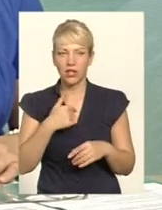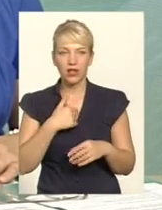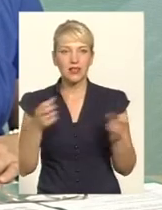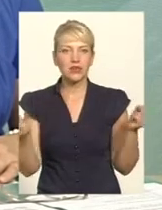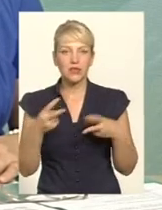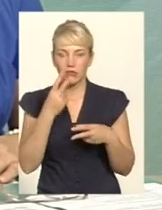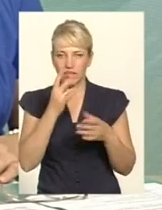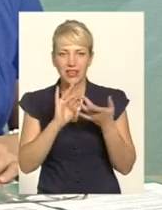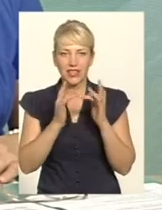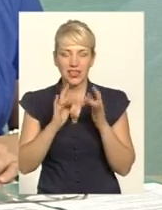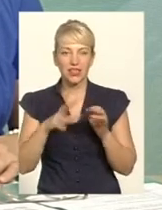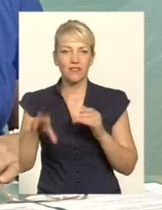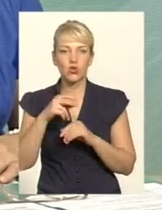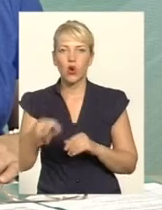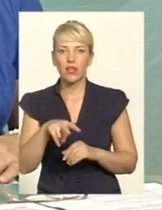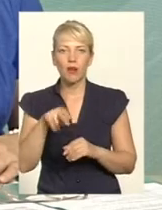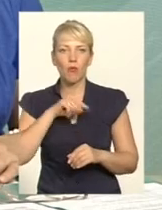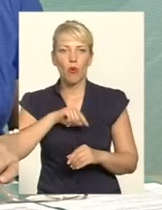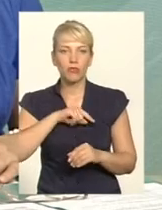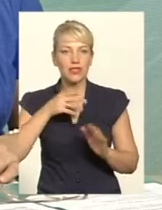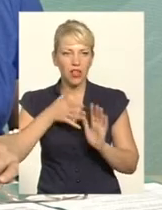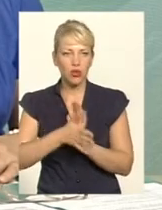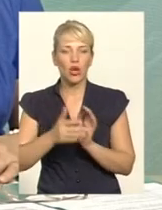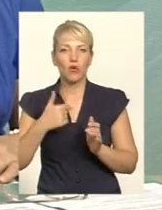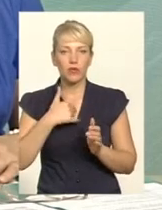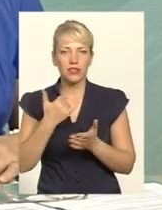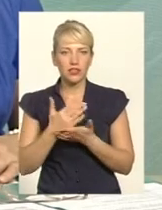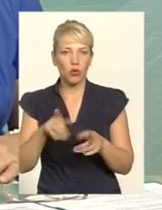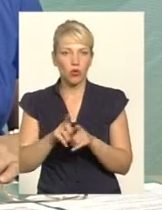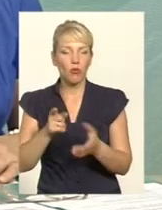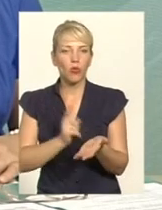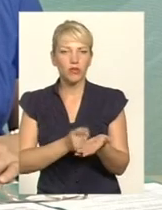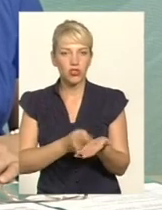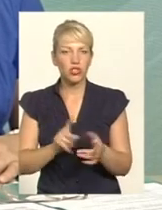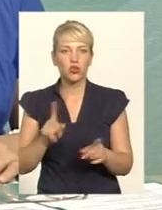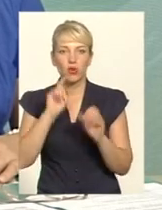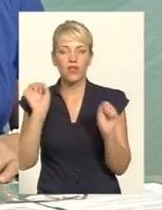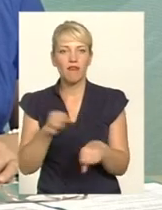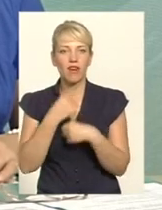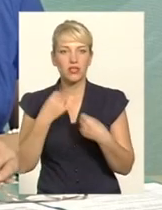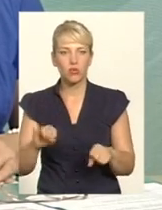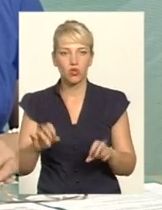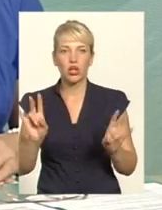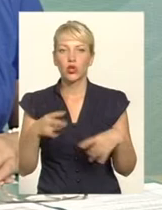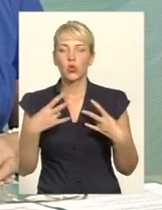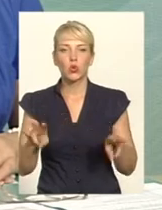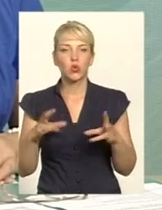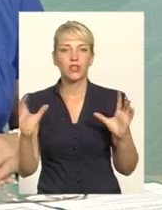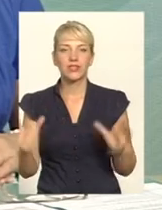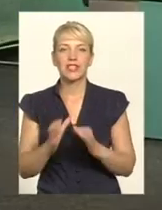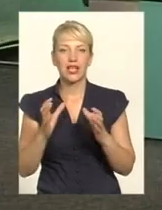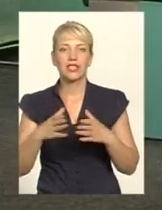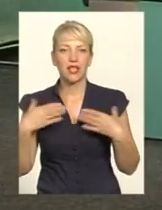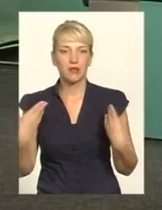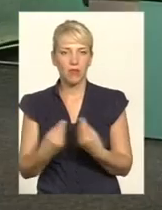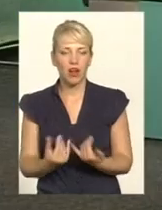психологии, и я увидела то подтверждение, которое есть у меня, что невозможно, ну, не нужно сохранять брак